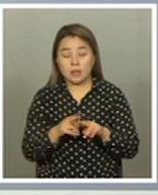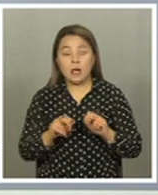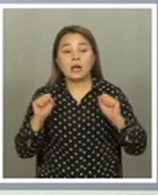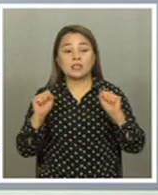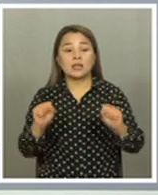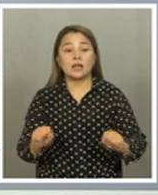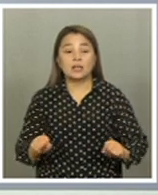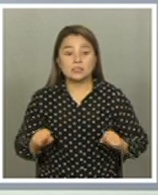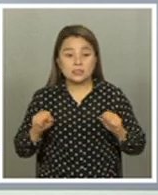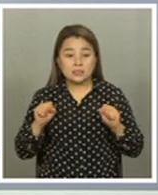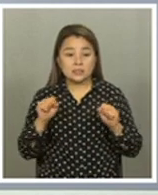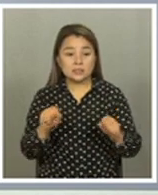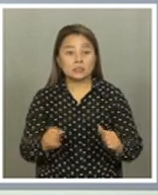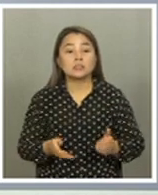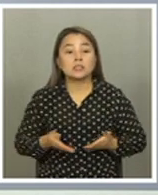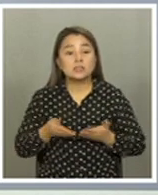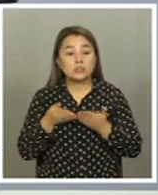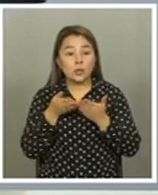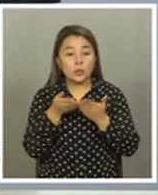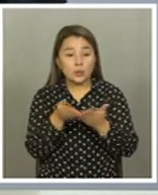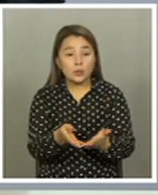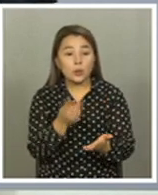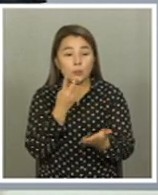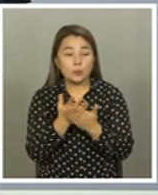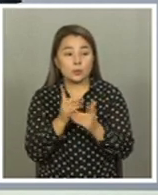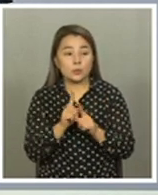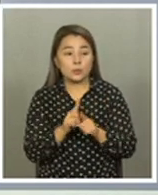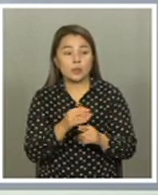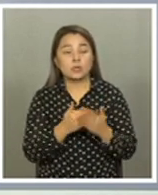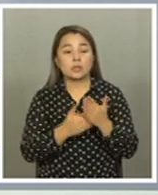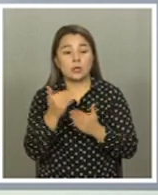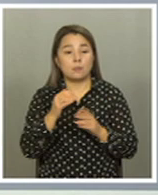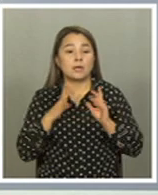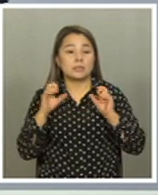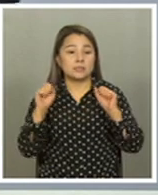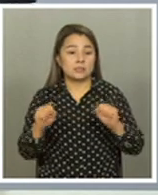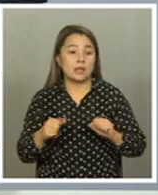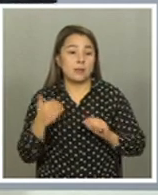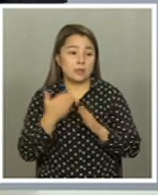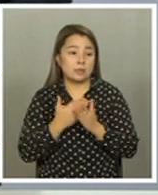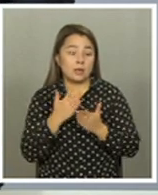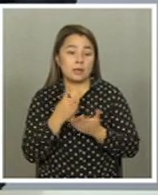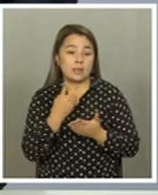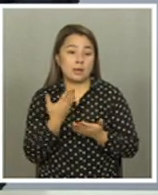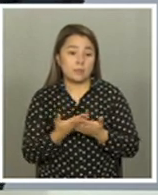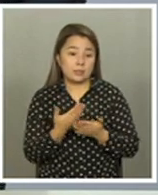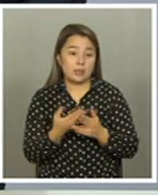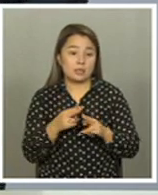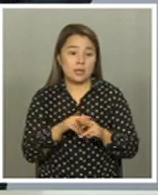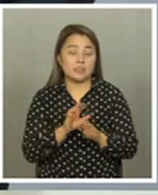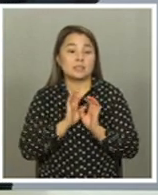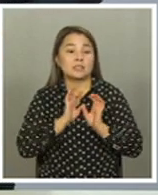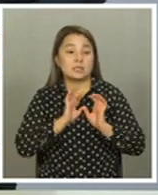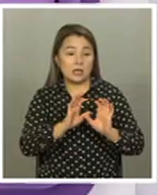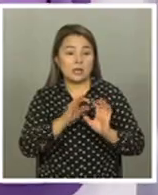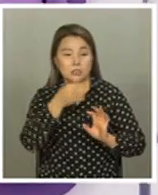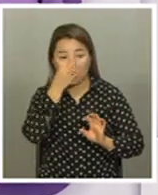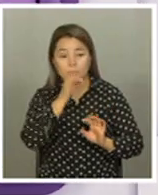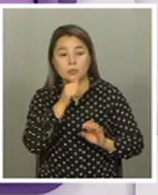қарағанда көлдің инерттілігі жоғары. Яғни осы келтірілген екі мысалға дәлел ретінде мына тәжірибені жасап